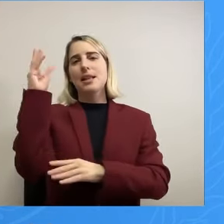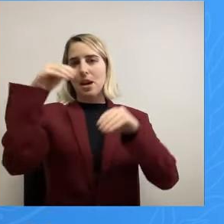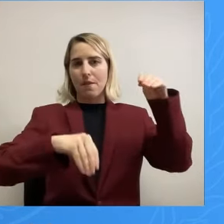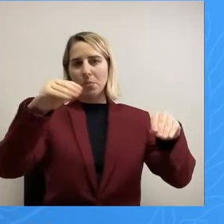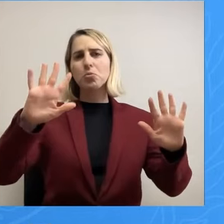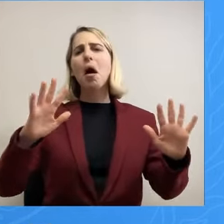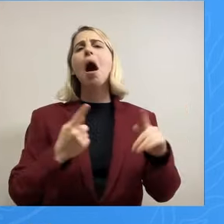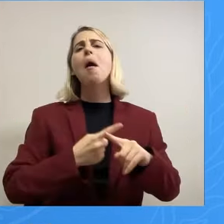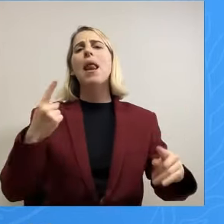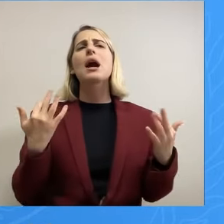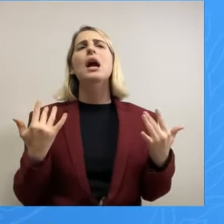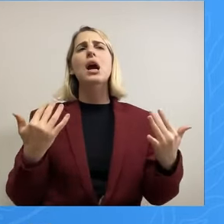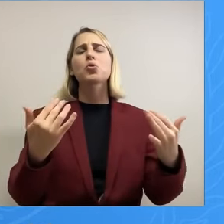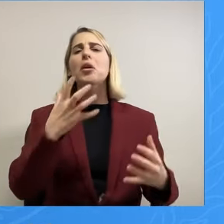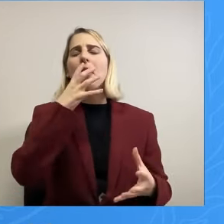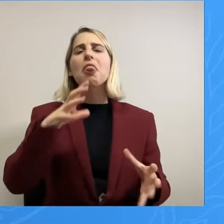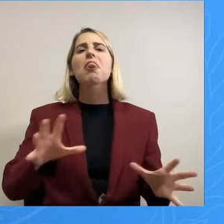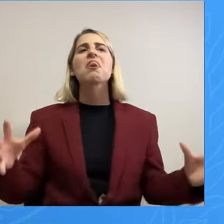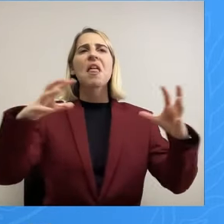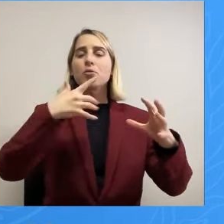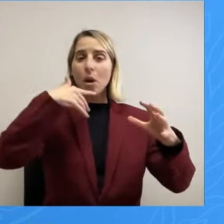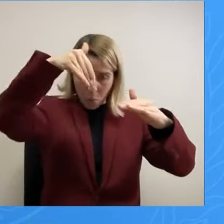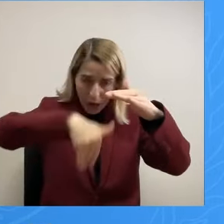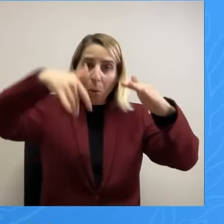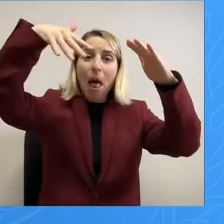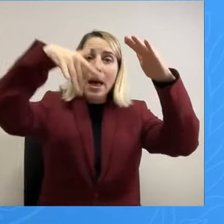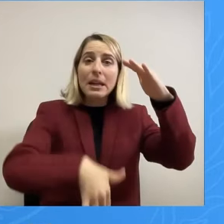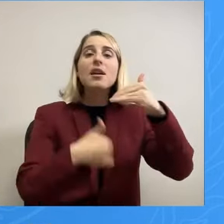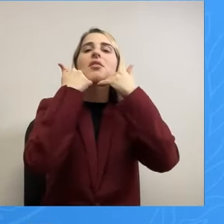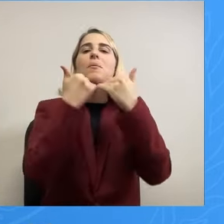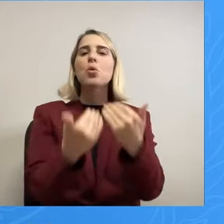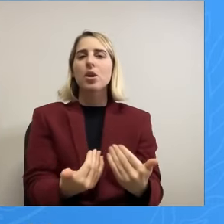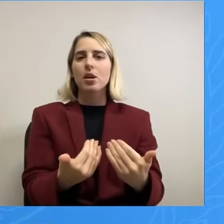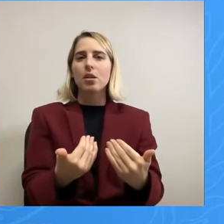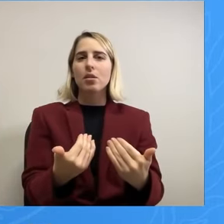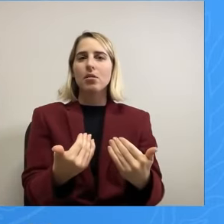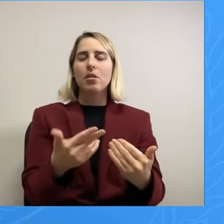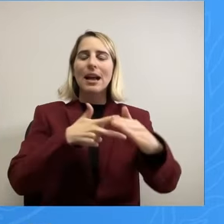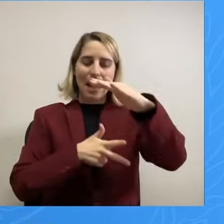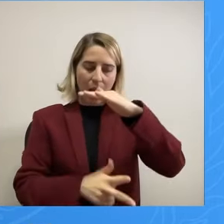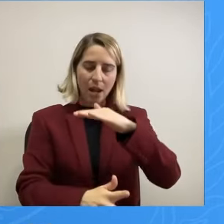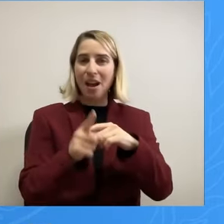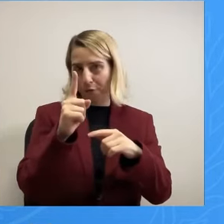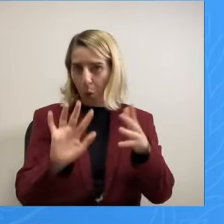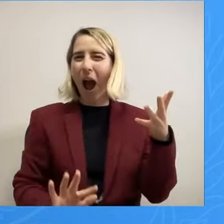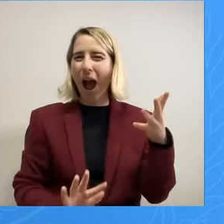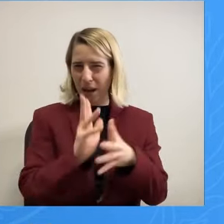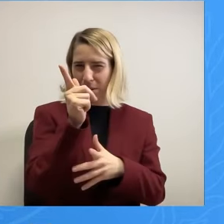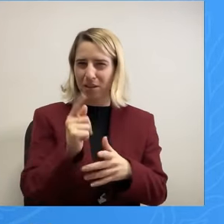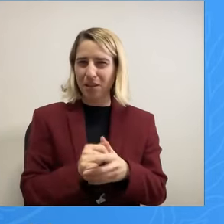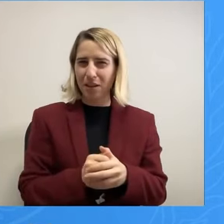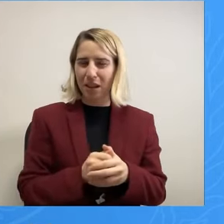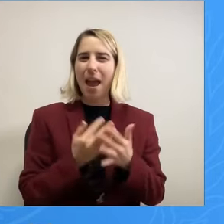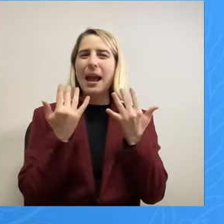γκαζόν και θάμνους. Γιατί από κάτω θα είναι γκαράζ. Αυτή είναι η ανάπλαση. Του γκαζόν και του μπετόν.